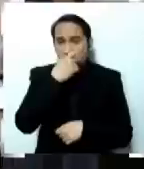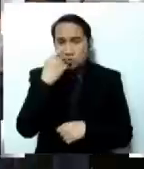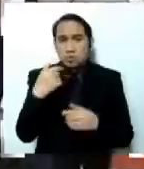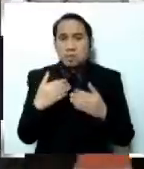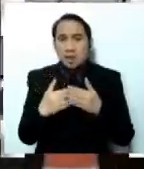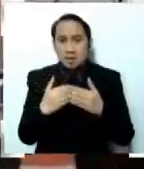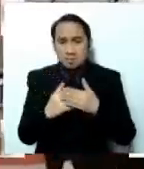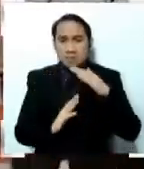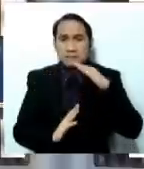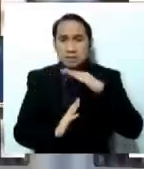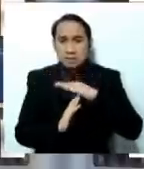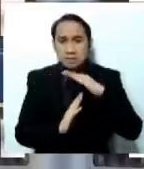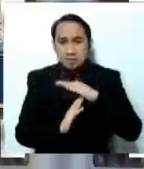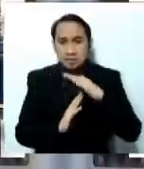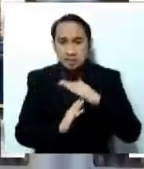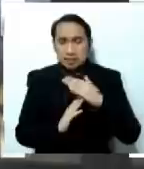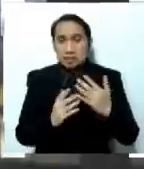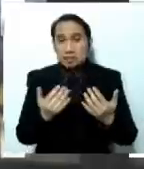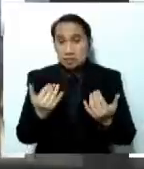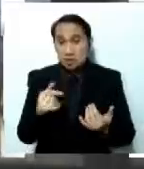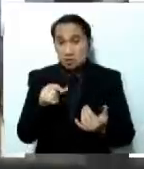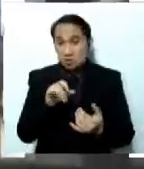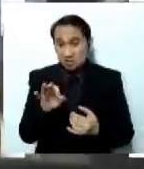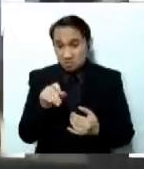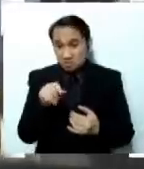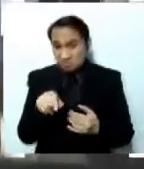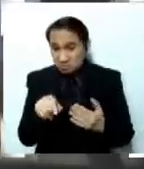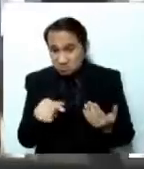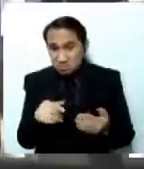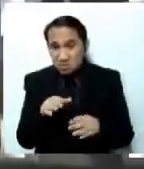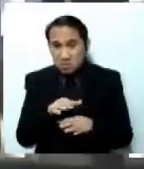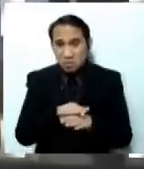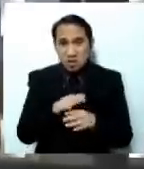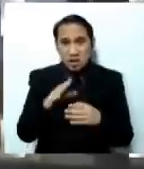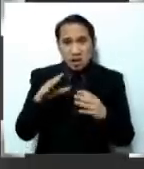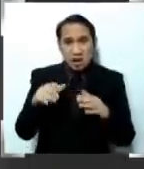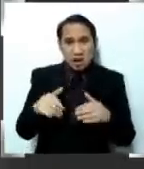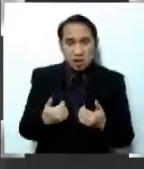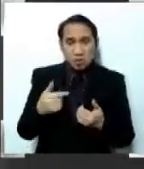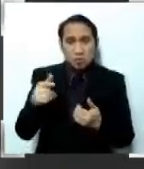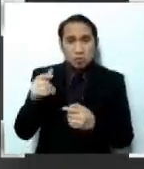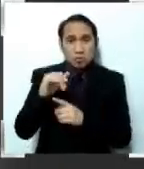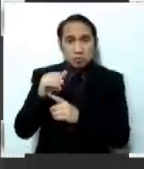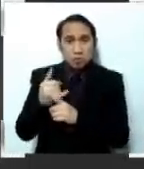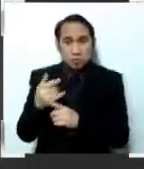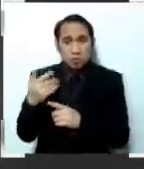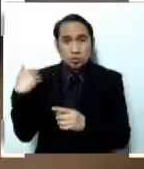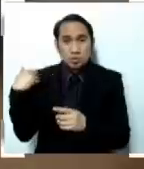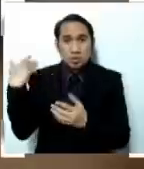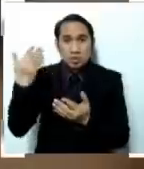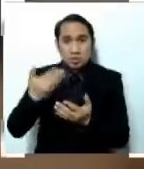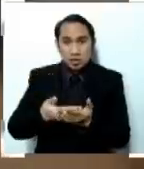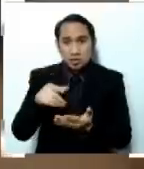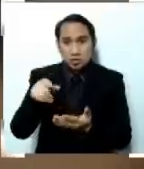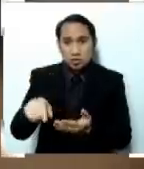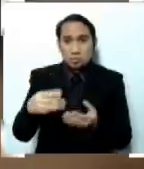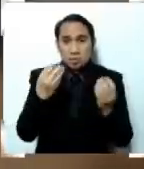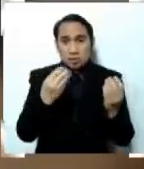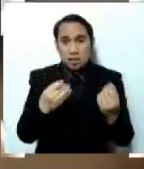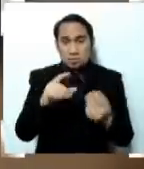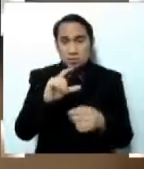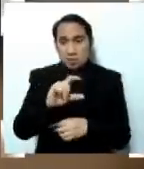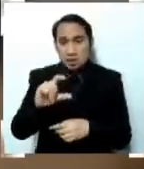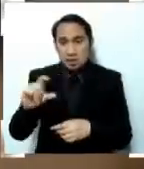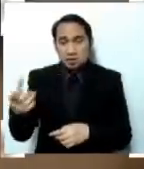July. Kung may nababagalan na ngayon pa lang, paano pa sa Hunyo kung kailan inaasahan darating ang bulto ng mga bakuna? We need to distribute it